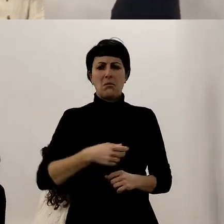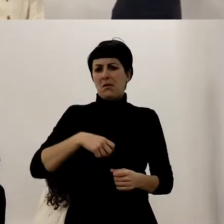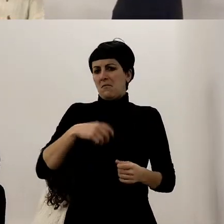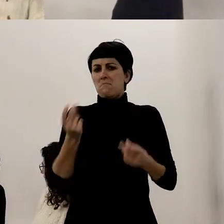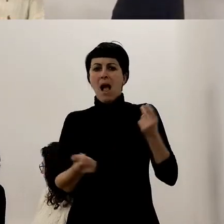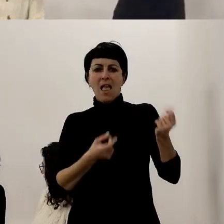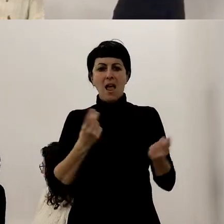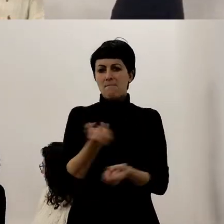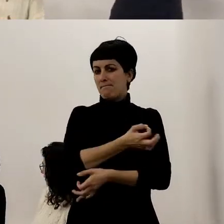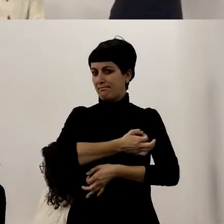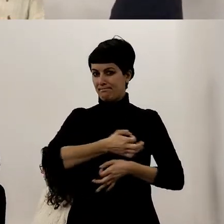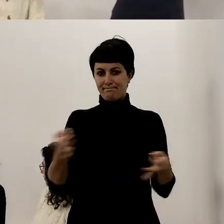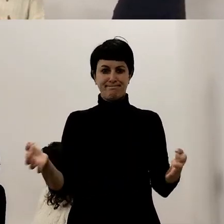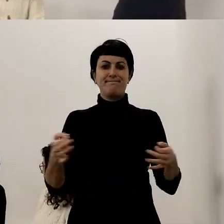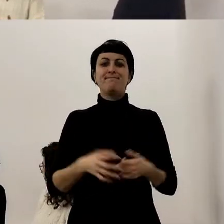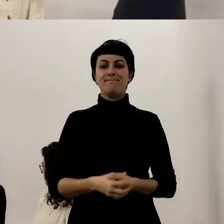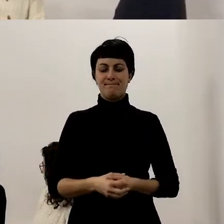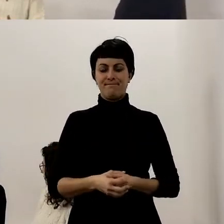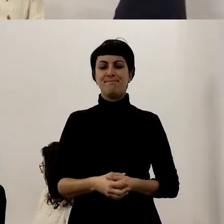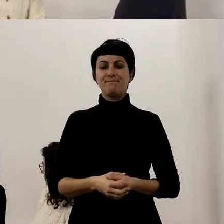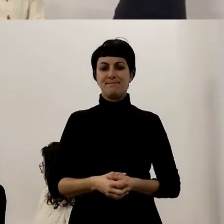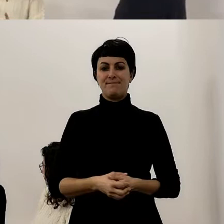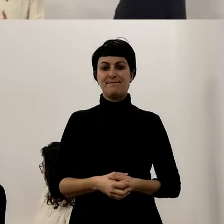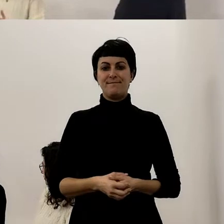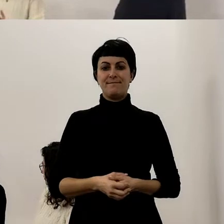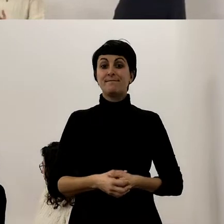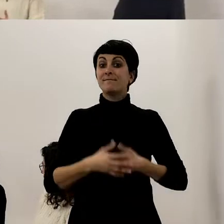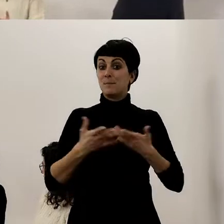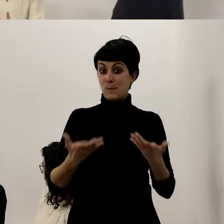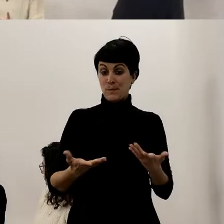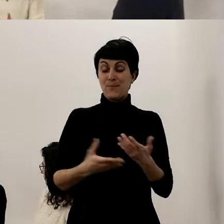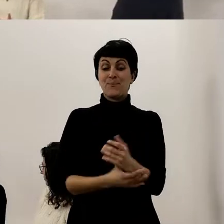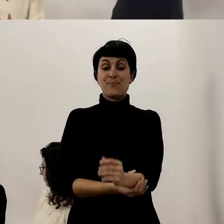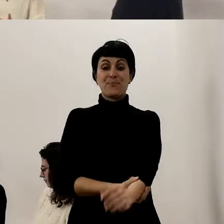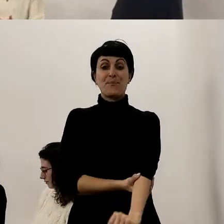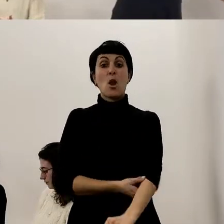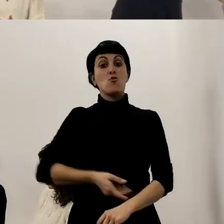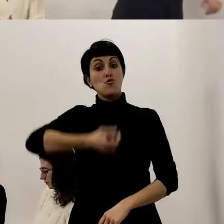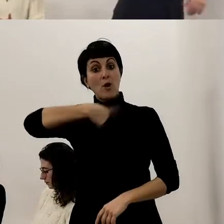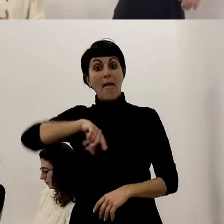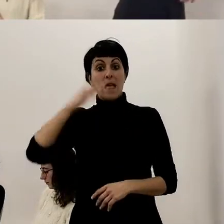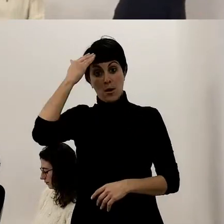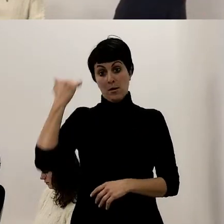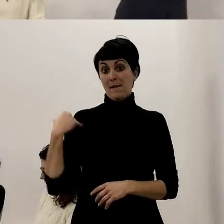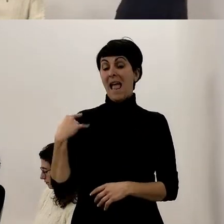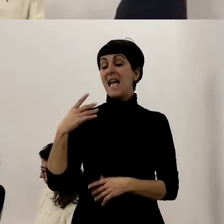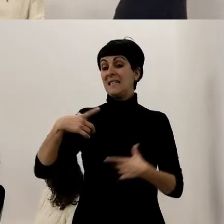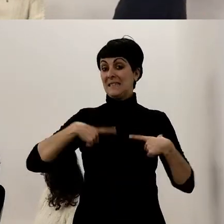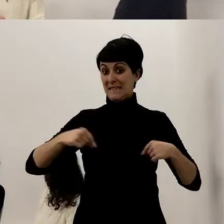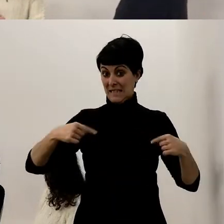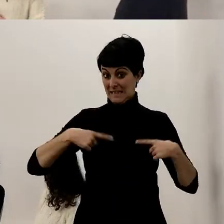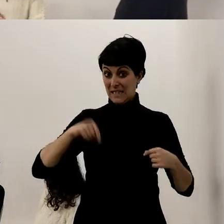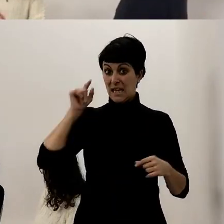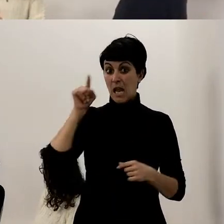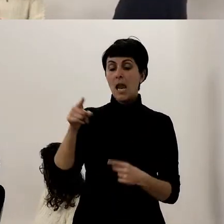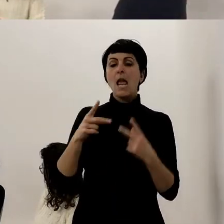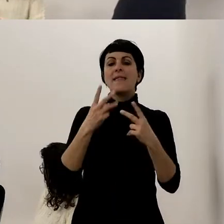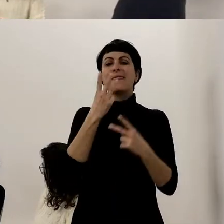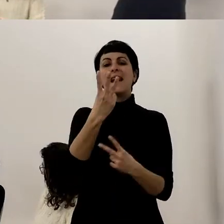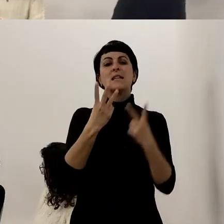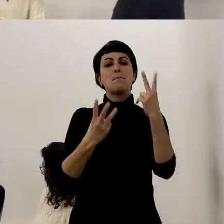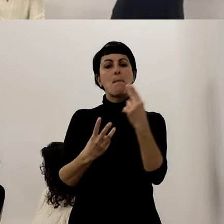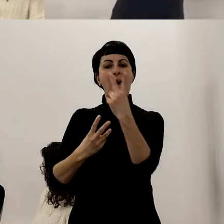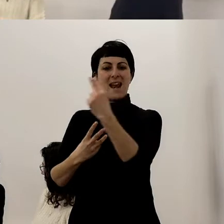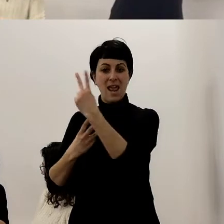no? I aleshores, a la Vila de Sitges tenim tres parelles de gegants. Les altres